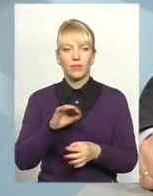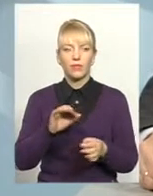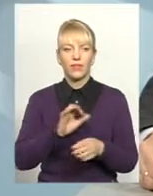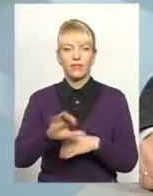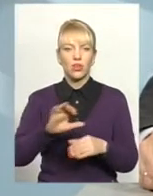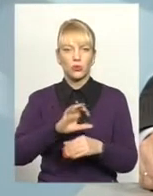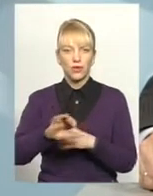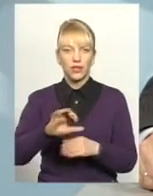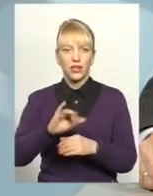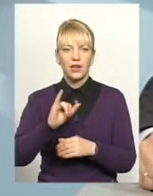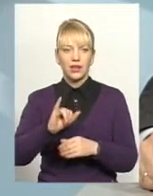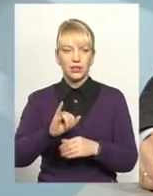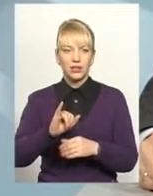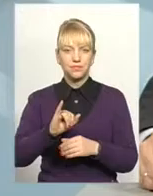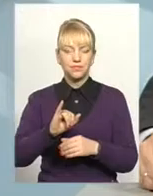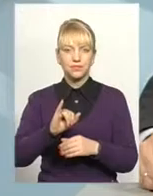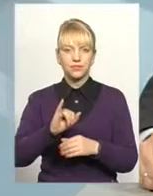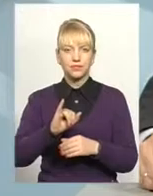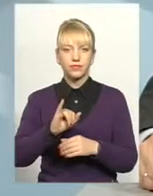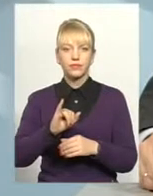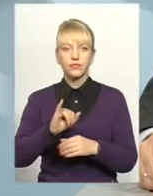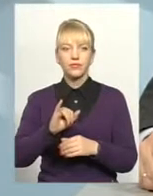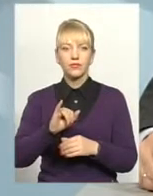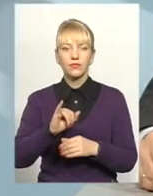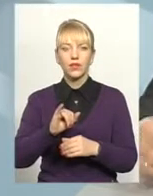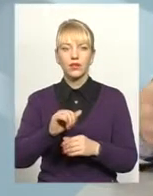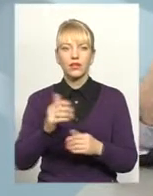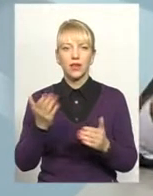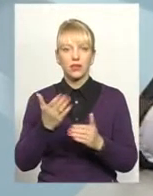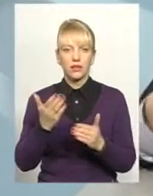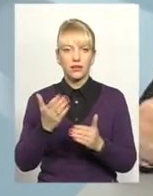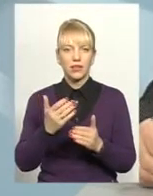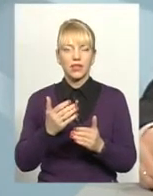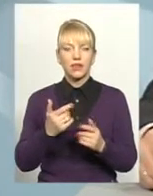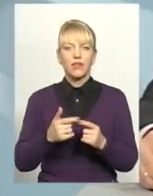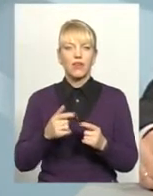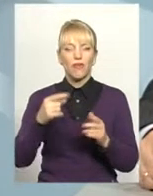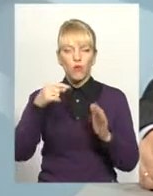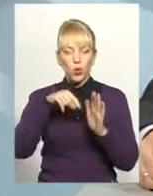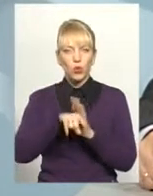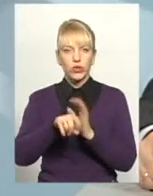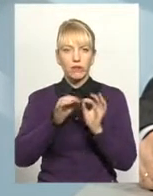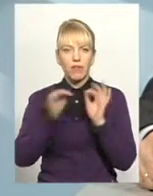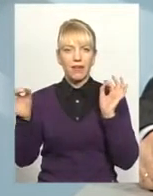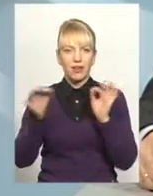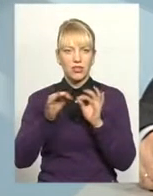вироблена і відпущена в електричні мережі. Значить, зараз ще